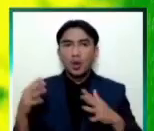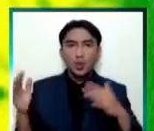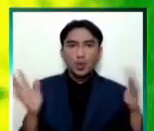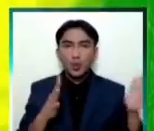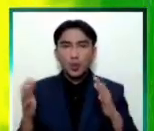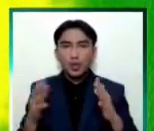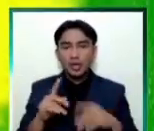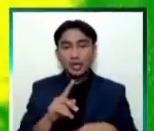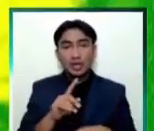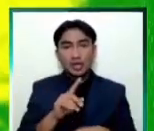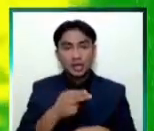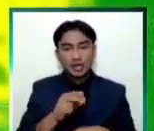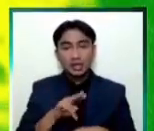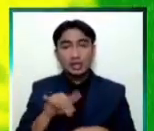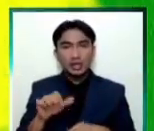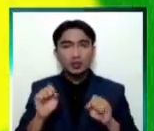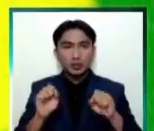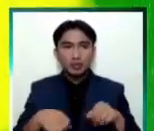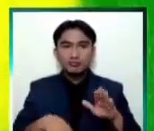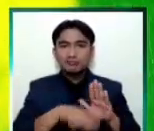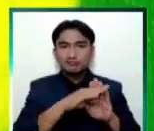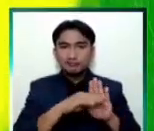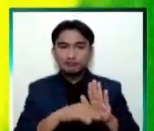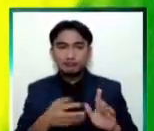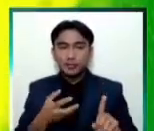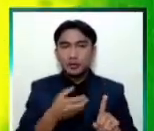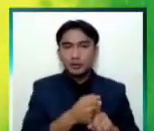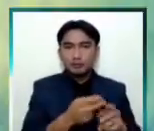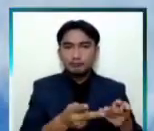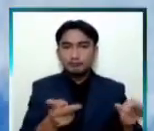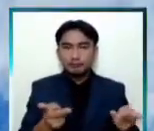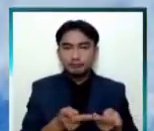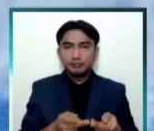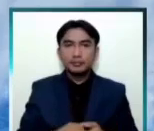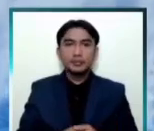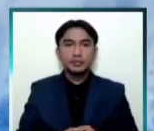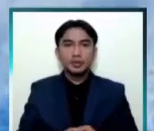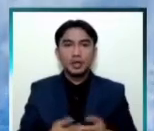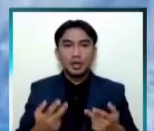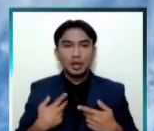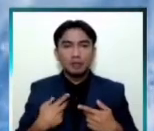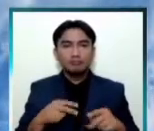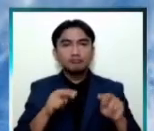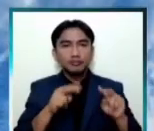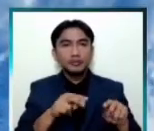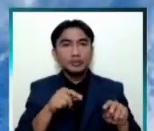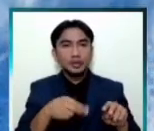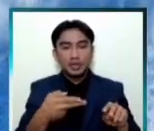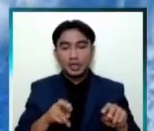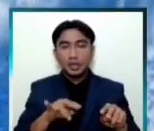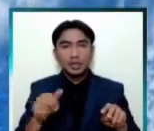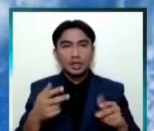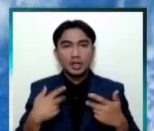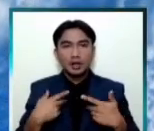hanggang Cagayan Province, Apayao at Ilocos Region. Huling namataan ang mata ng Super Typhoon Henry sa layong 400